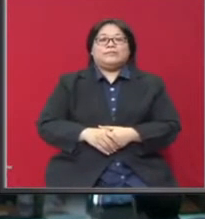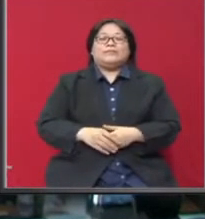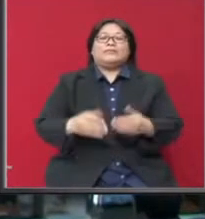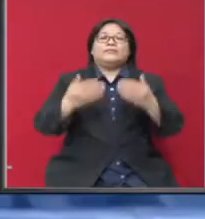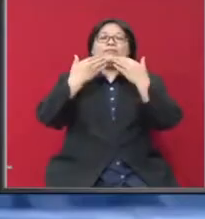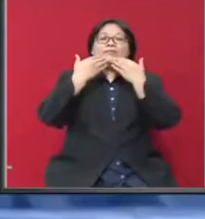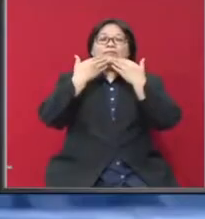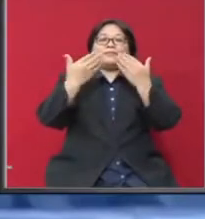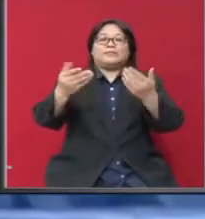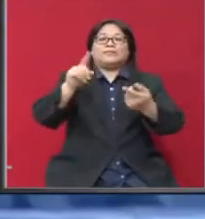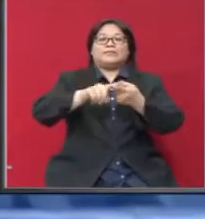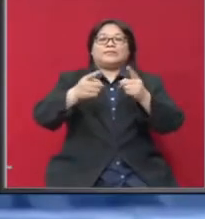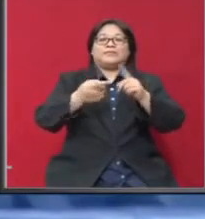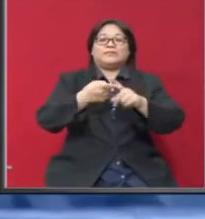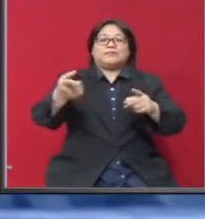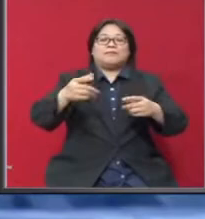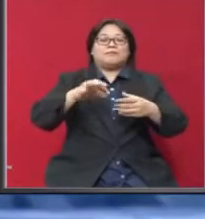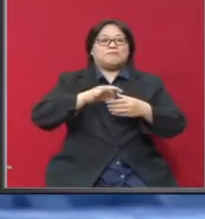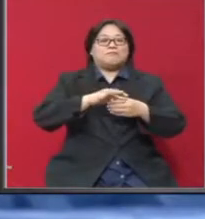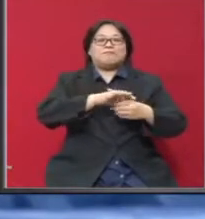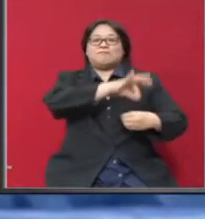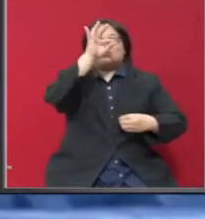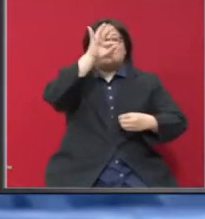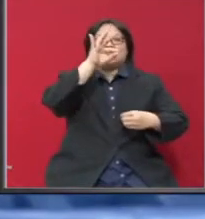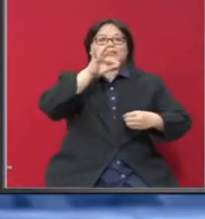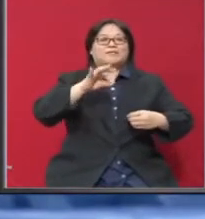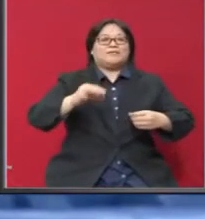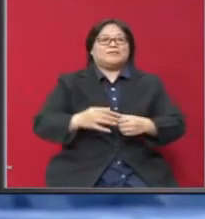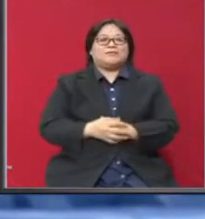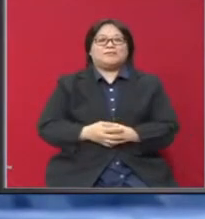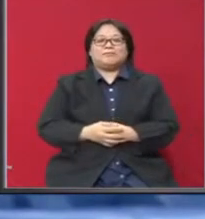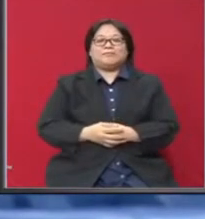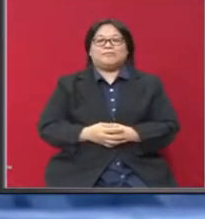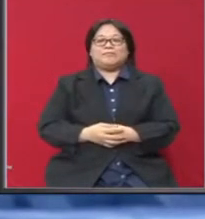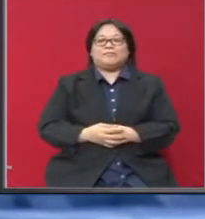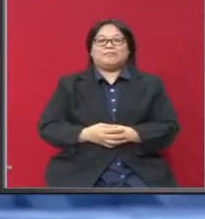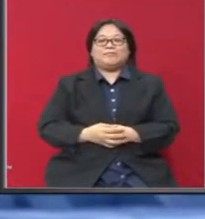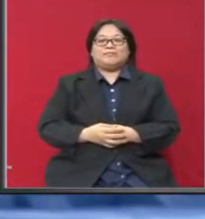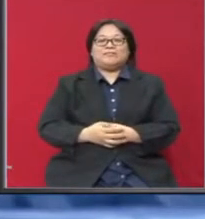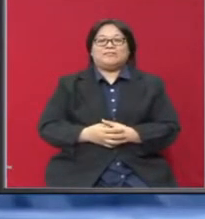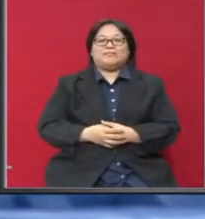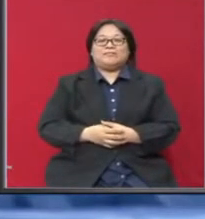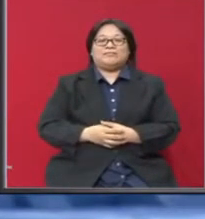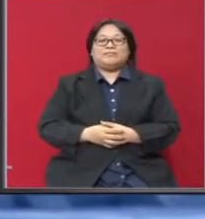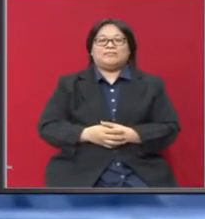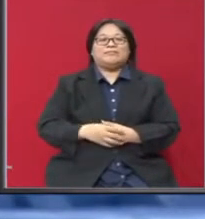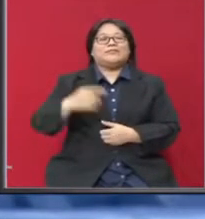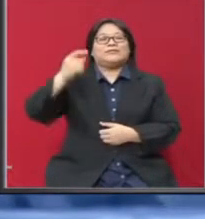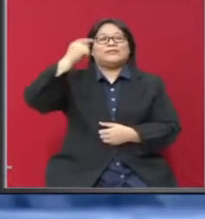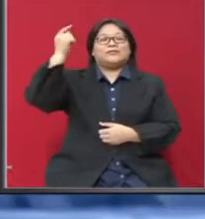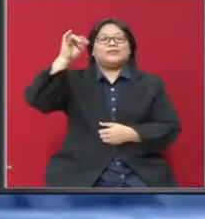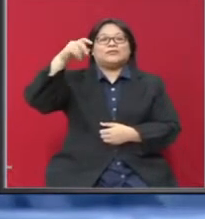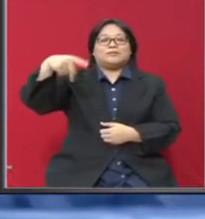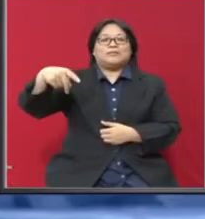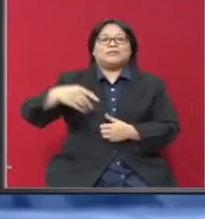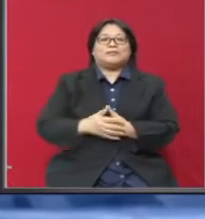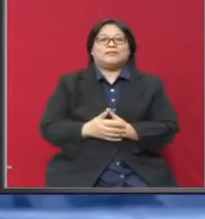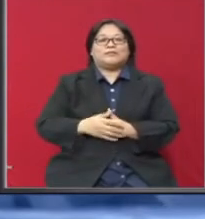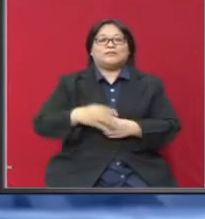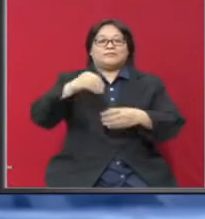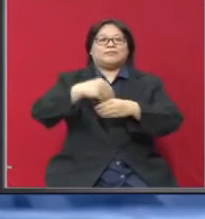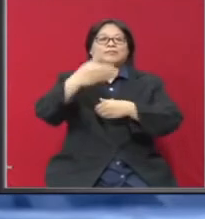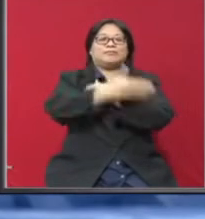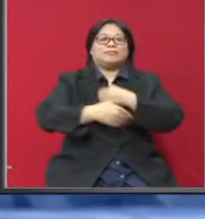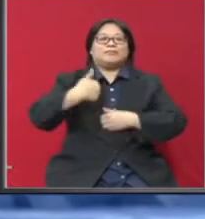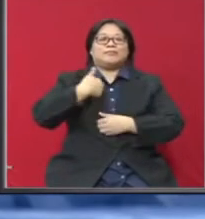Hai terima kasih sahabat saya yang penuh dengar semangat berkobar-kobar tuh ini betul dalam